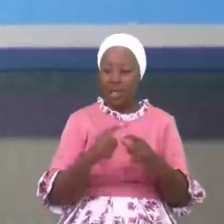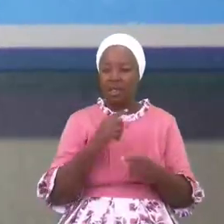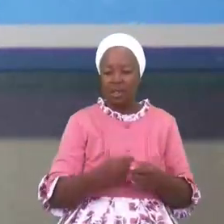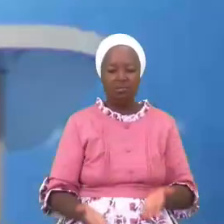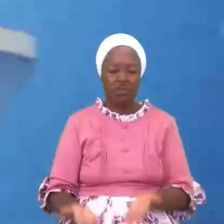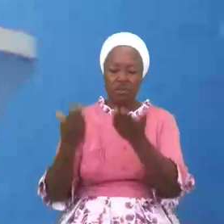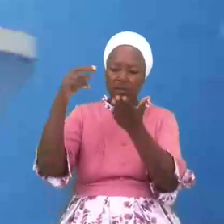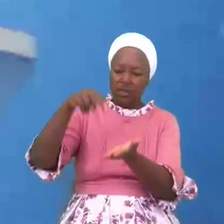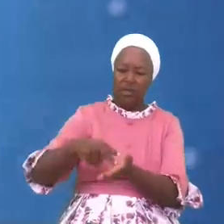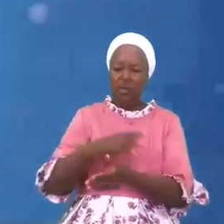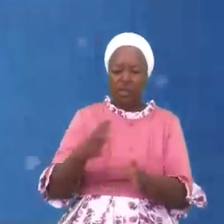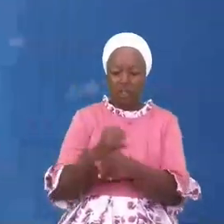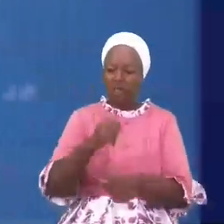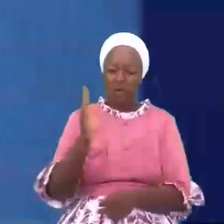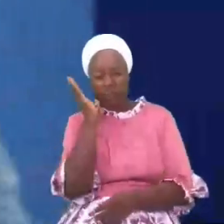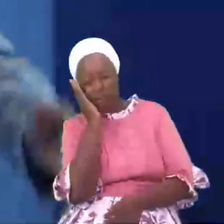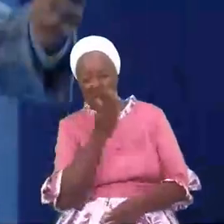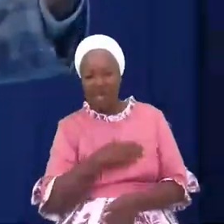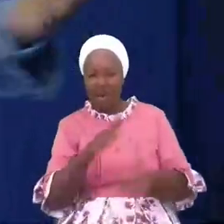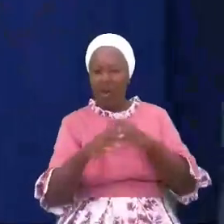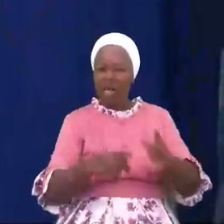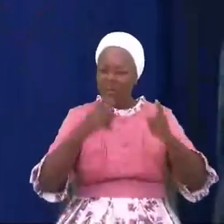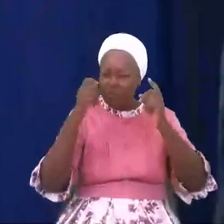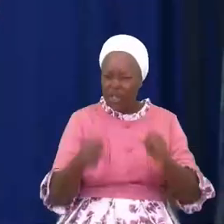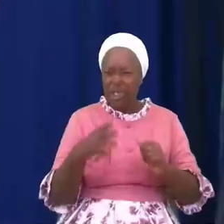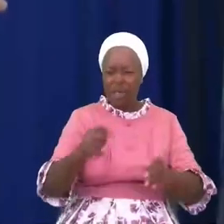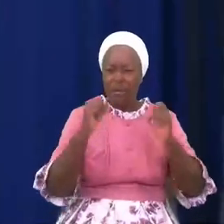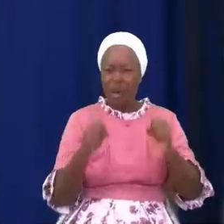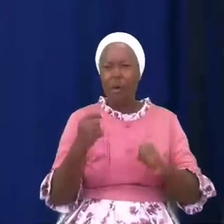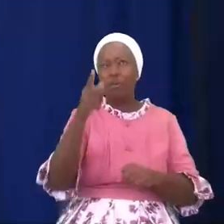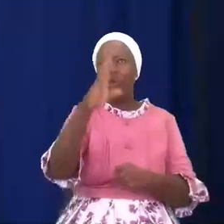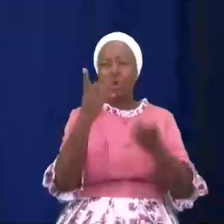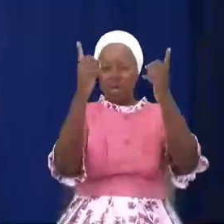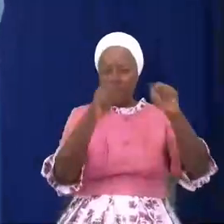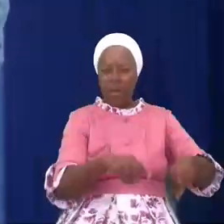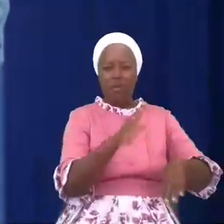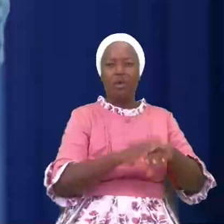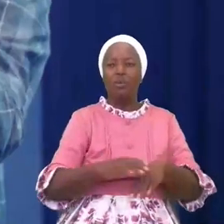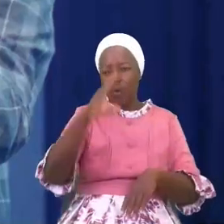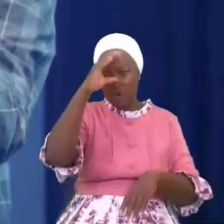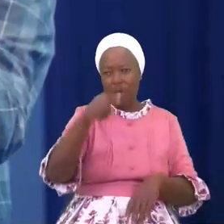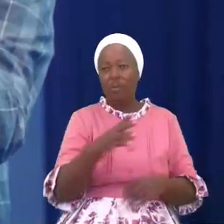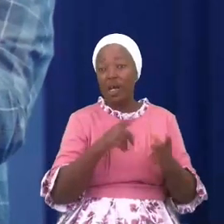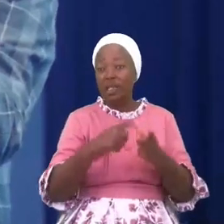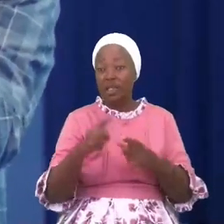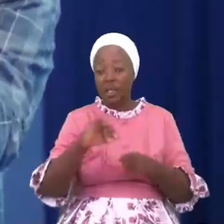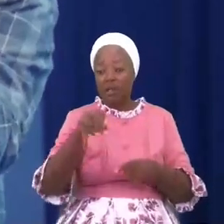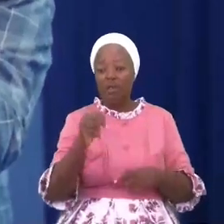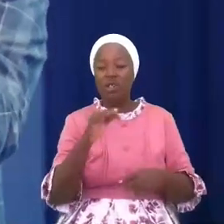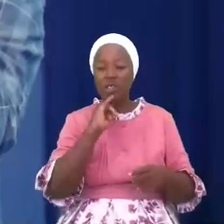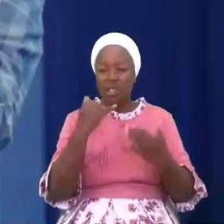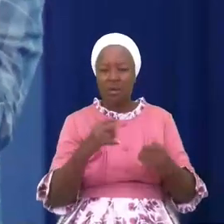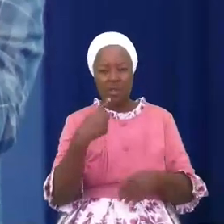Et rentre immédiatement. La puissance de Dieu est venue sur lui. Et Jean maintenant